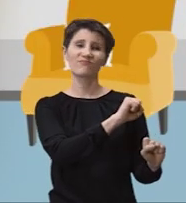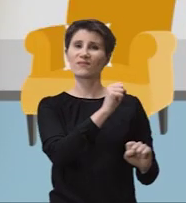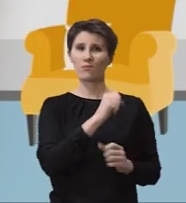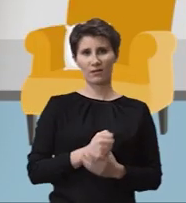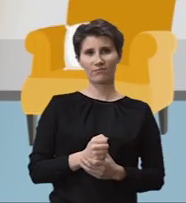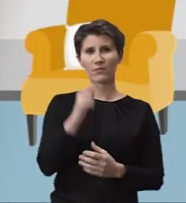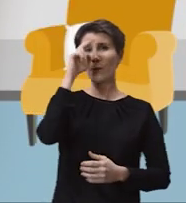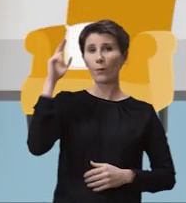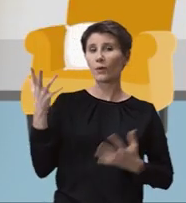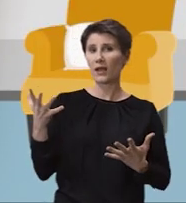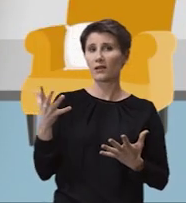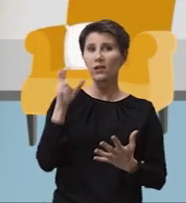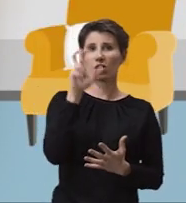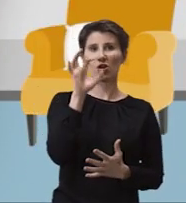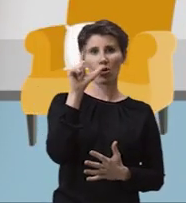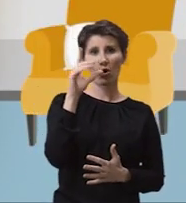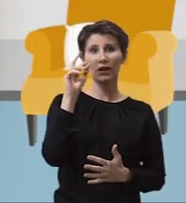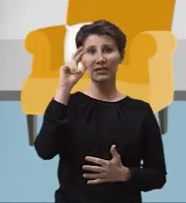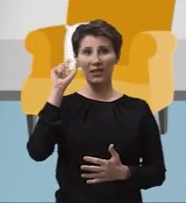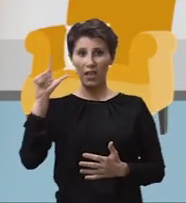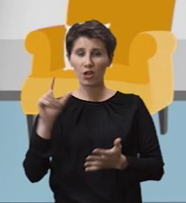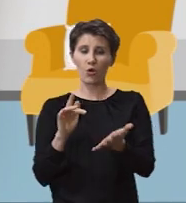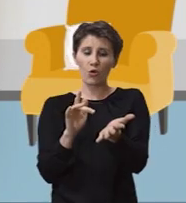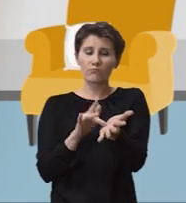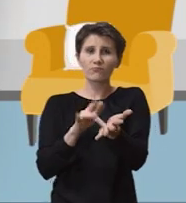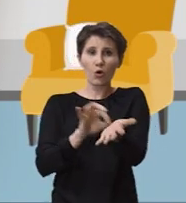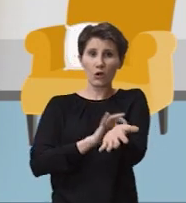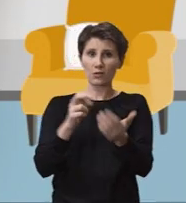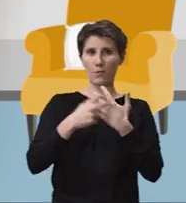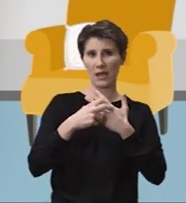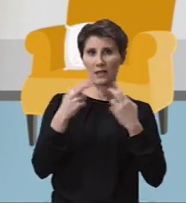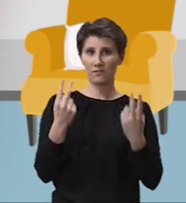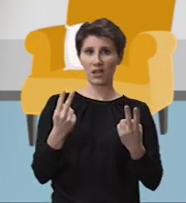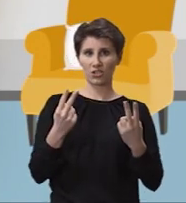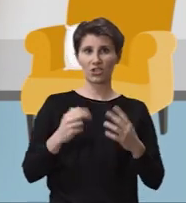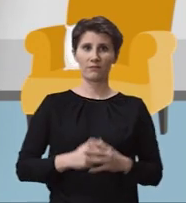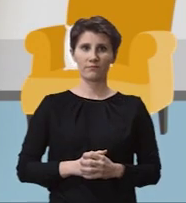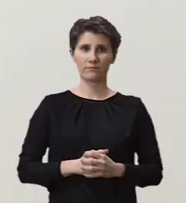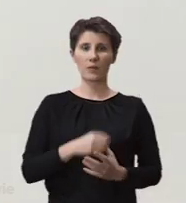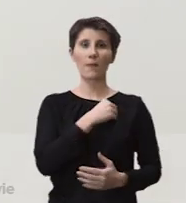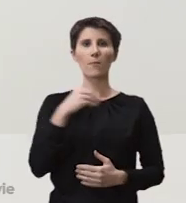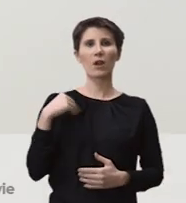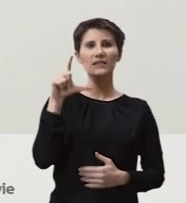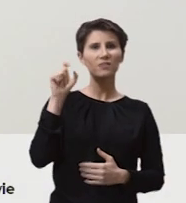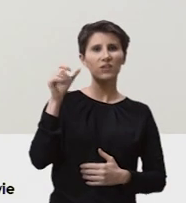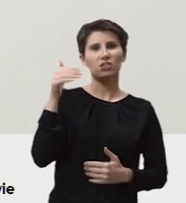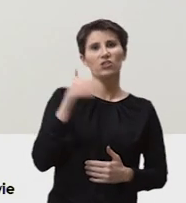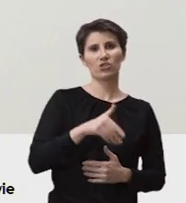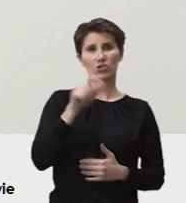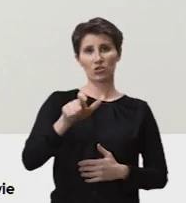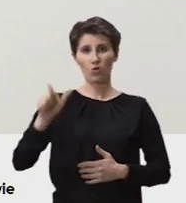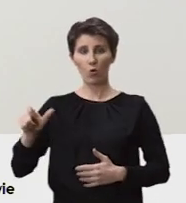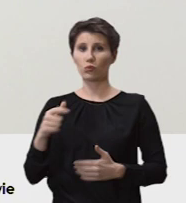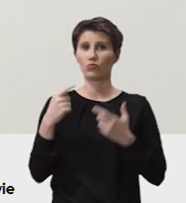wieku, stanu zdrowia czy prowadzonego stylu życia. Dlatego tak ważne jest, aby zadbać i poznać swój indywidualny poziom cholesterolu. 200 tysięcy Polaków